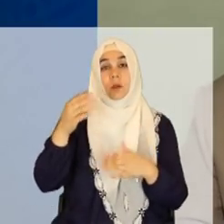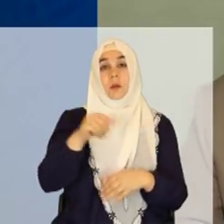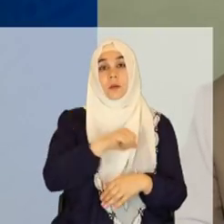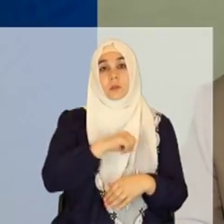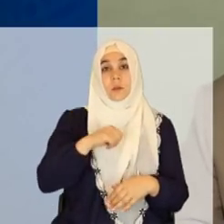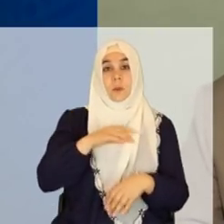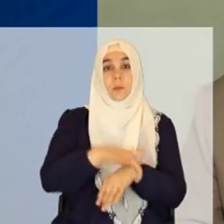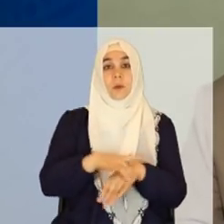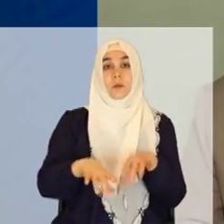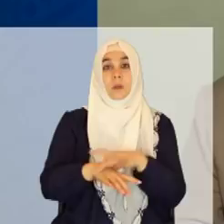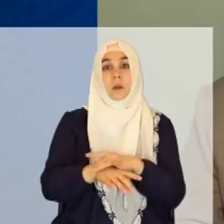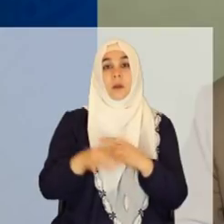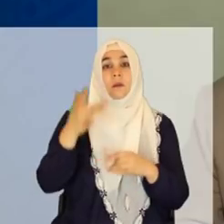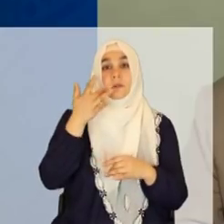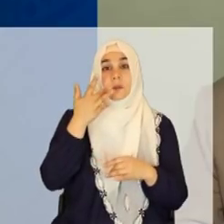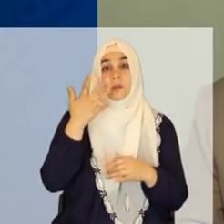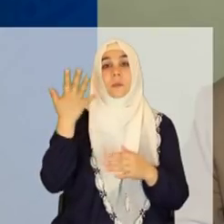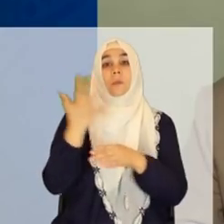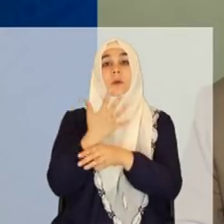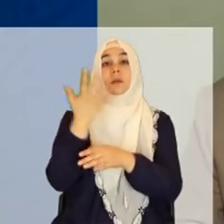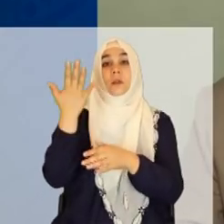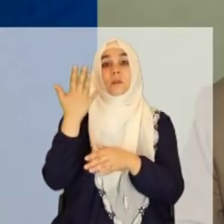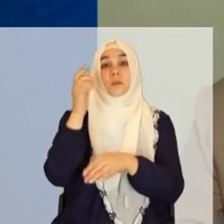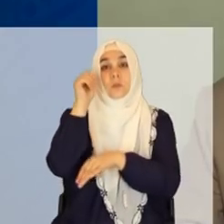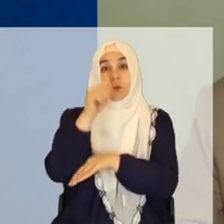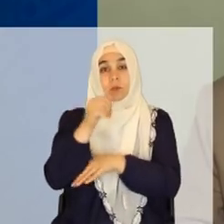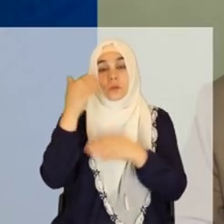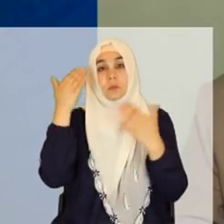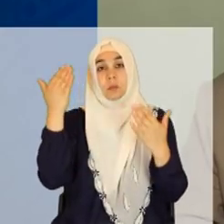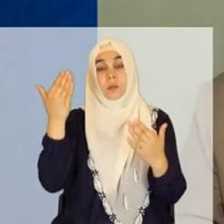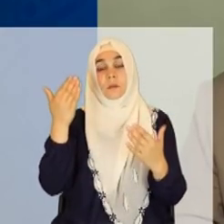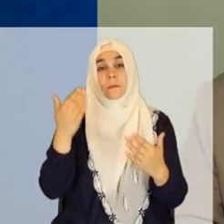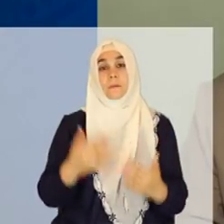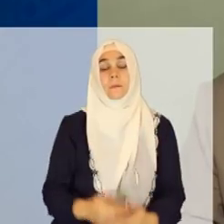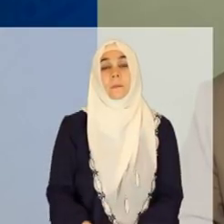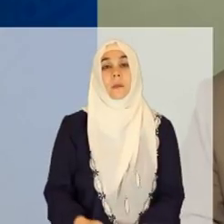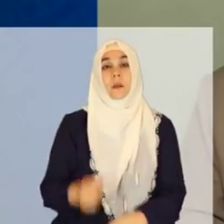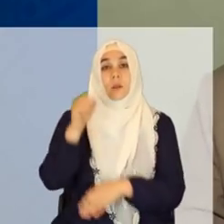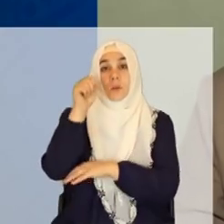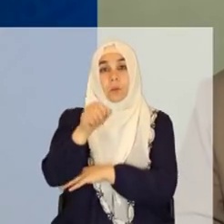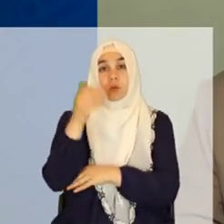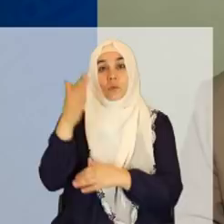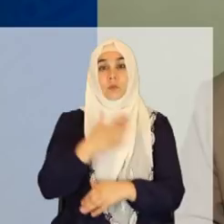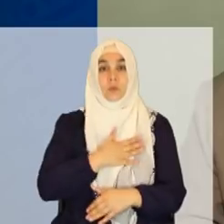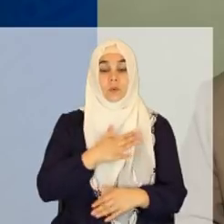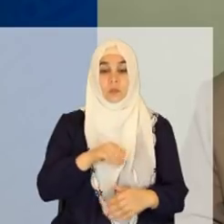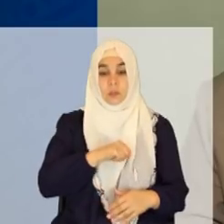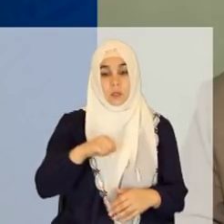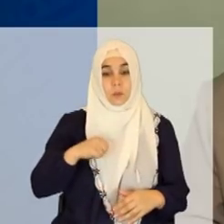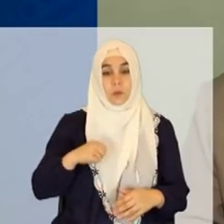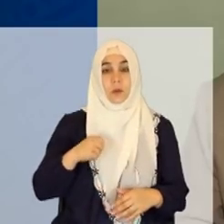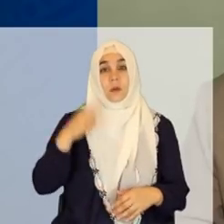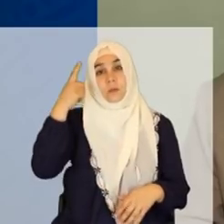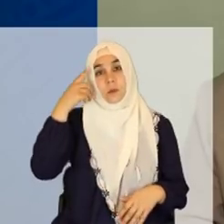Banda har kuni 5 vaqt farz namoz o'qishi kerak. Shu namoz o'zi uchun ekan bandani. Buni